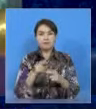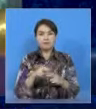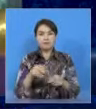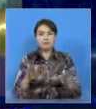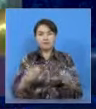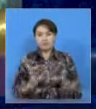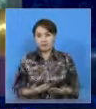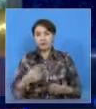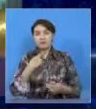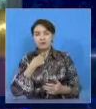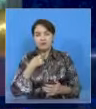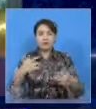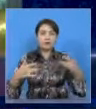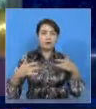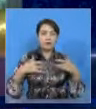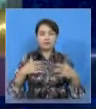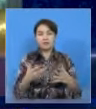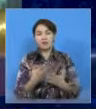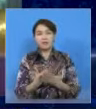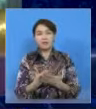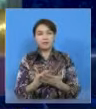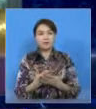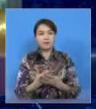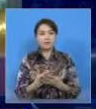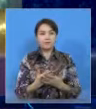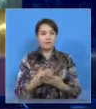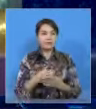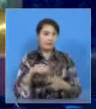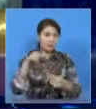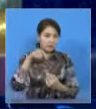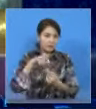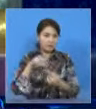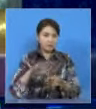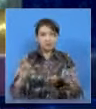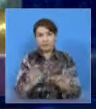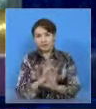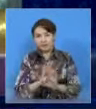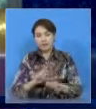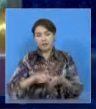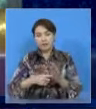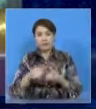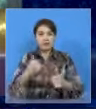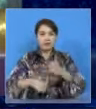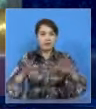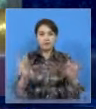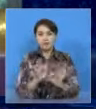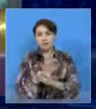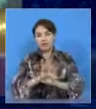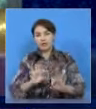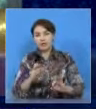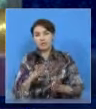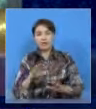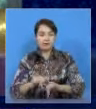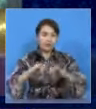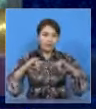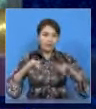дауыс, яғни оның әртістің жанды дауысын келтіріп салу. Байқауымыздың мақсаты музыкалық эстетикалық талғамдарын